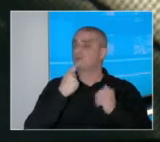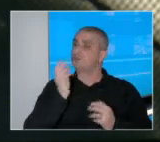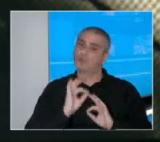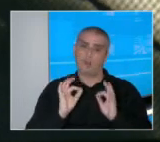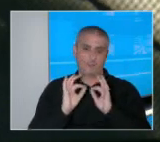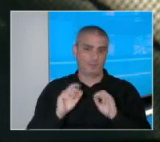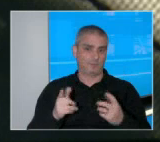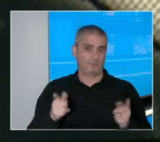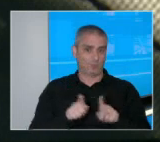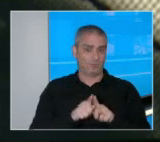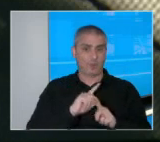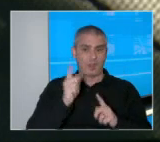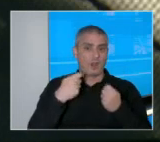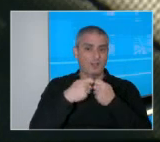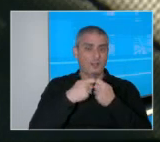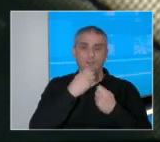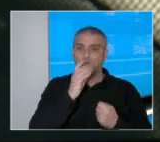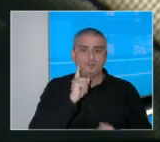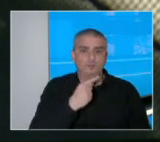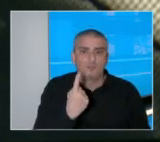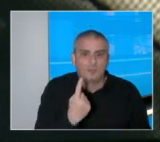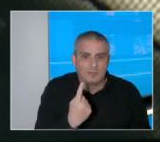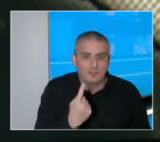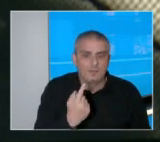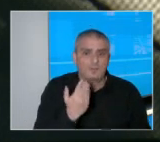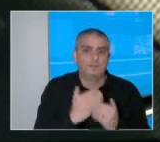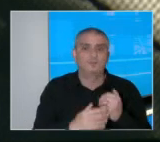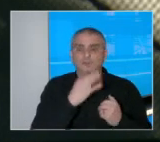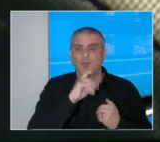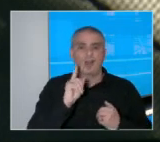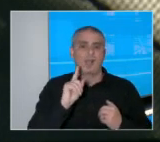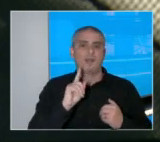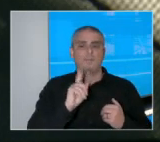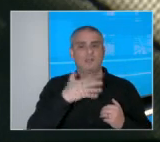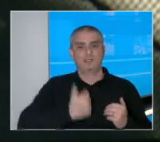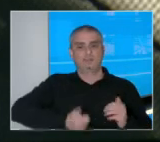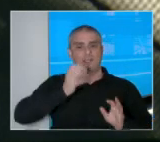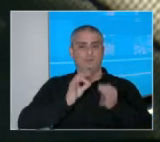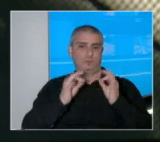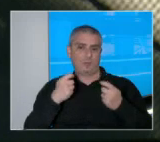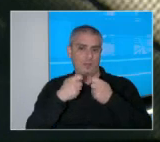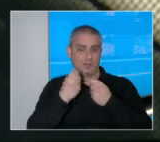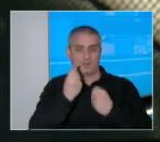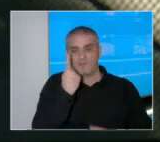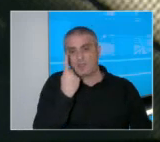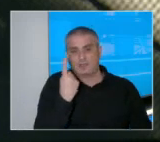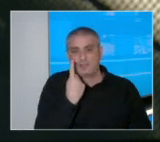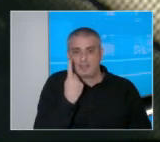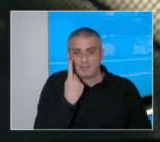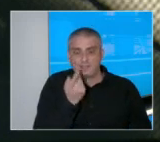אמרת. כמו. אני, הכל תלוי בשאלה. כמו, תן שם אחד. בסופו של דבר, השאלה מי יהיה שר משפטים תלויה בדבר אחד